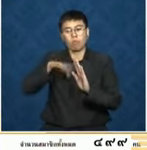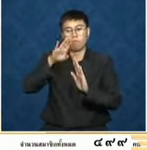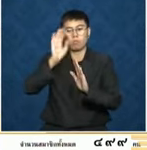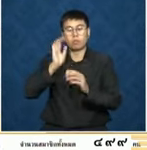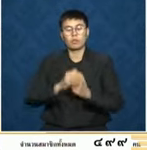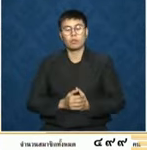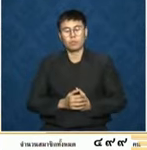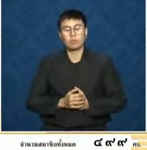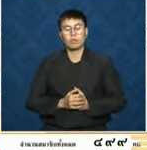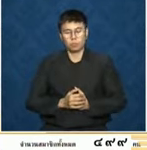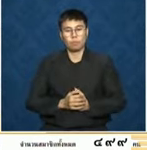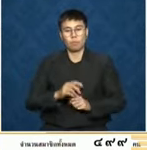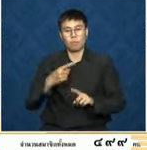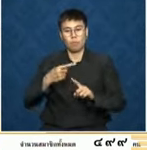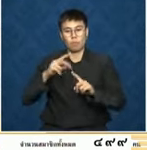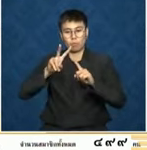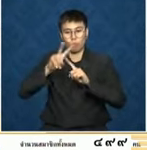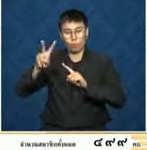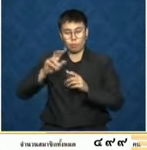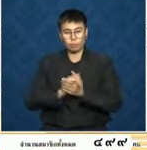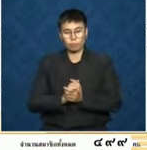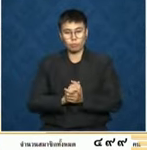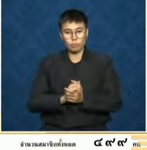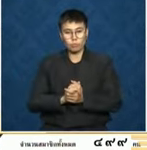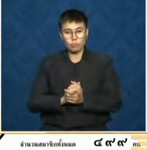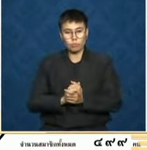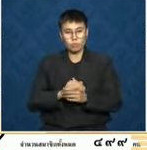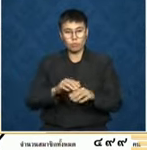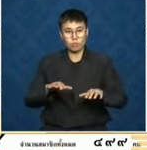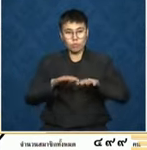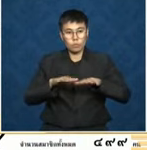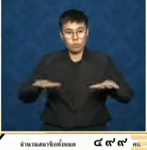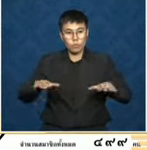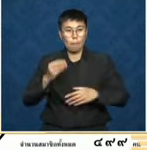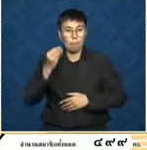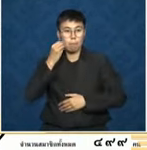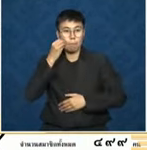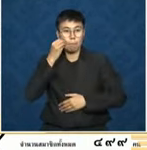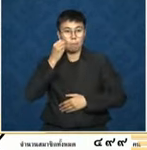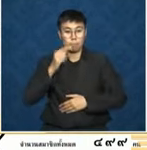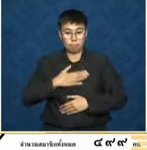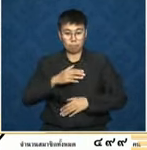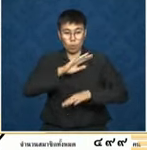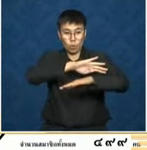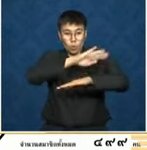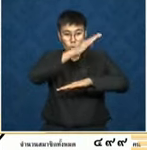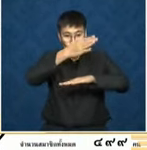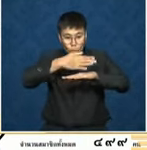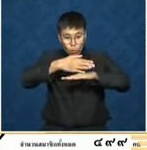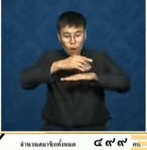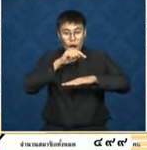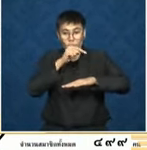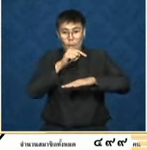องครับท่านประธานก็คือโดยเฉพาะเรื่องของโครงสร้างพื้นฐานคือบ้านผมอยู่บนดอยท่านประธานคือบางพื้นที่เนี่ยผมก็เห็นเวลาทำงบประมา